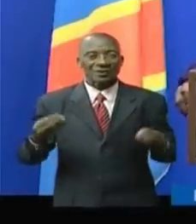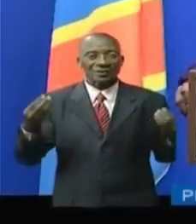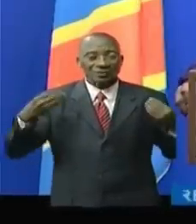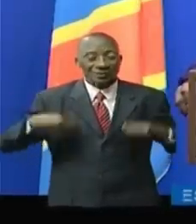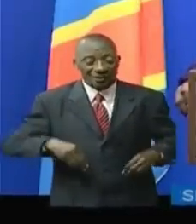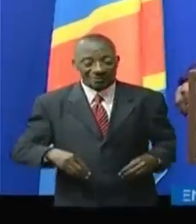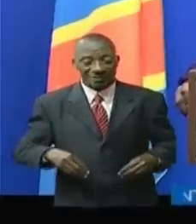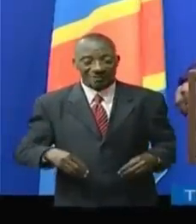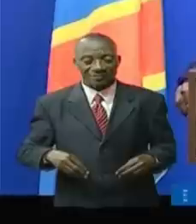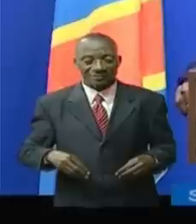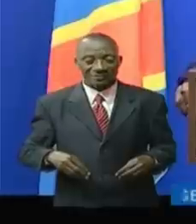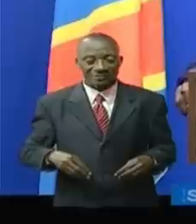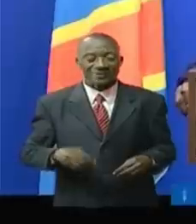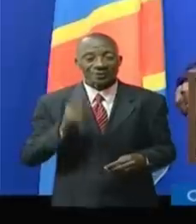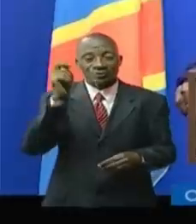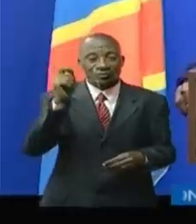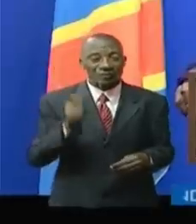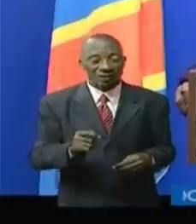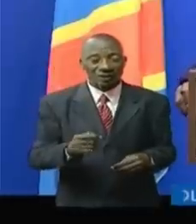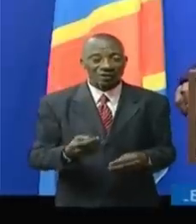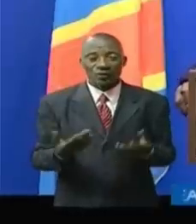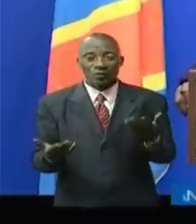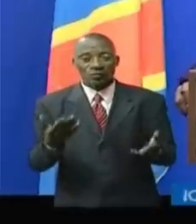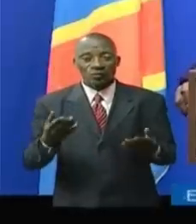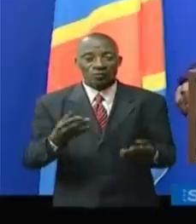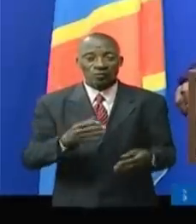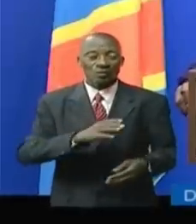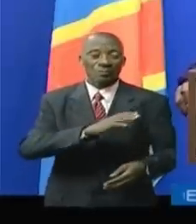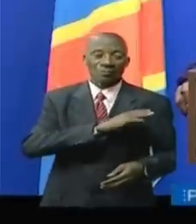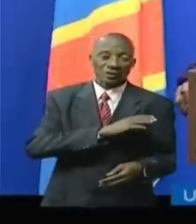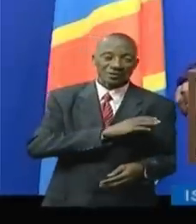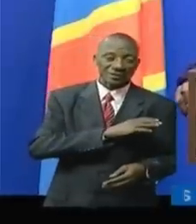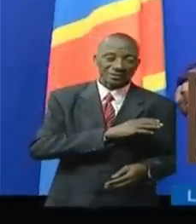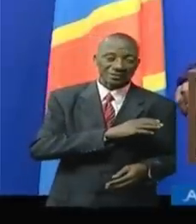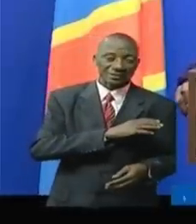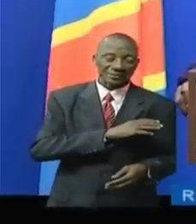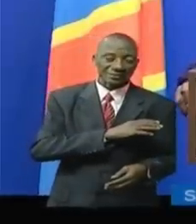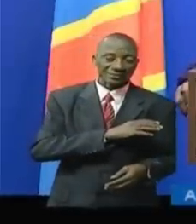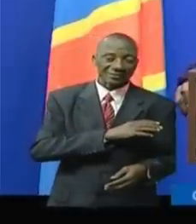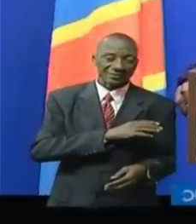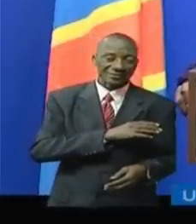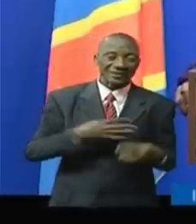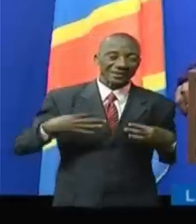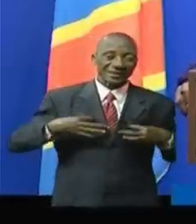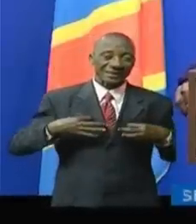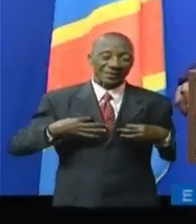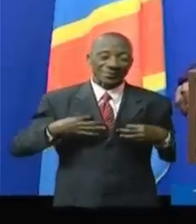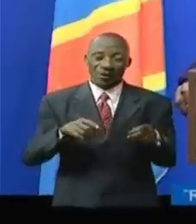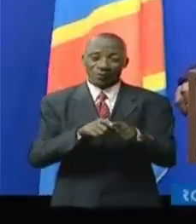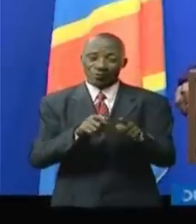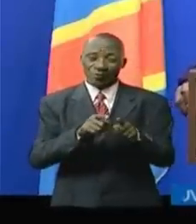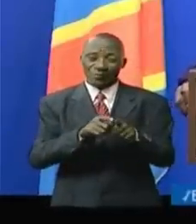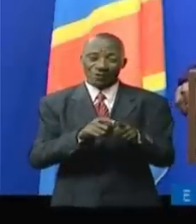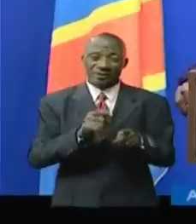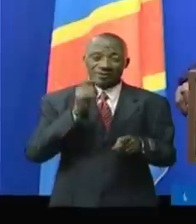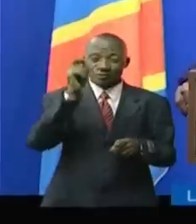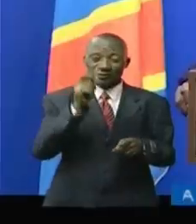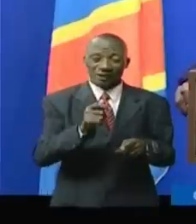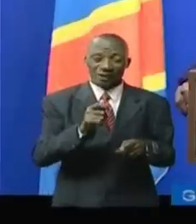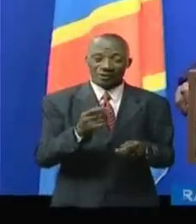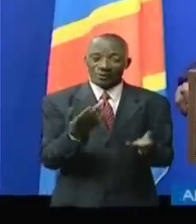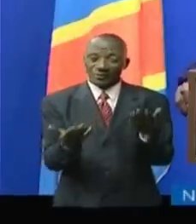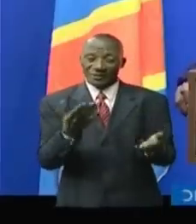élément qui apparente à la tenue des militaires ou des